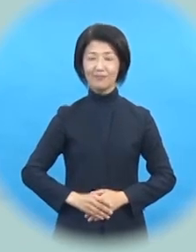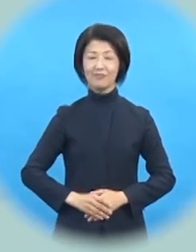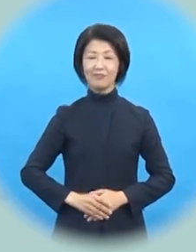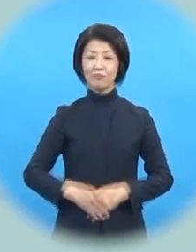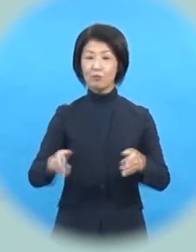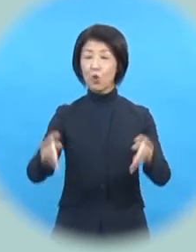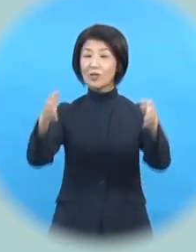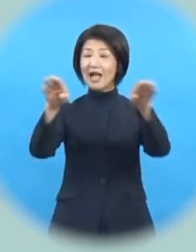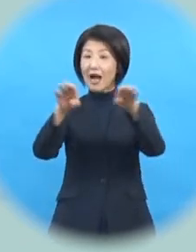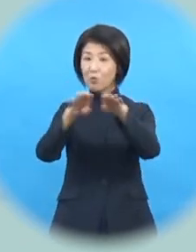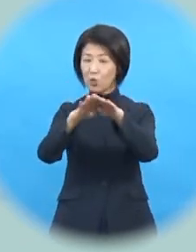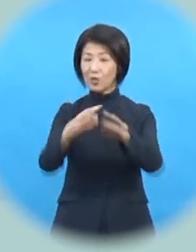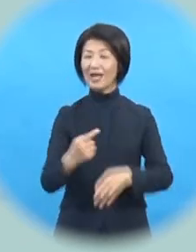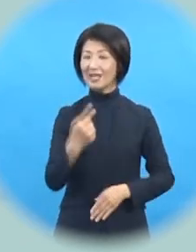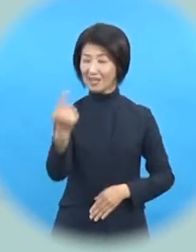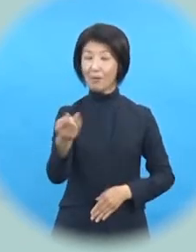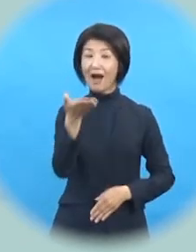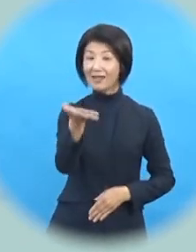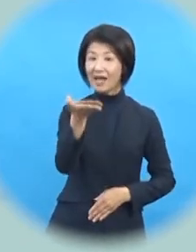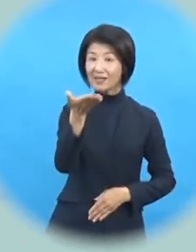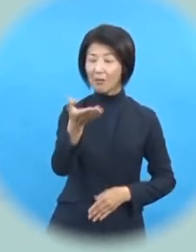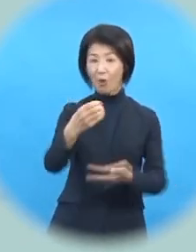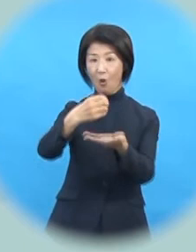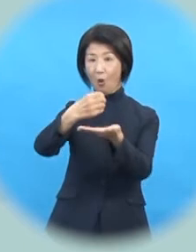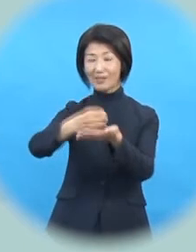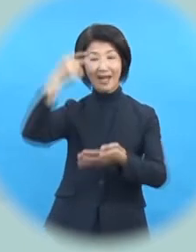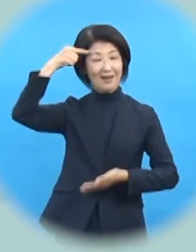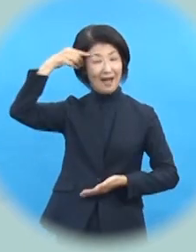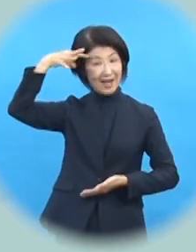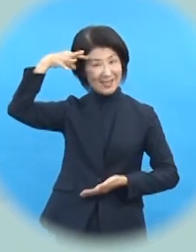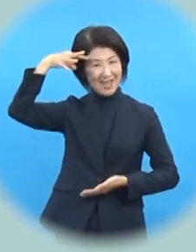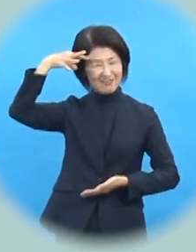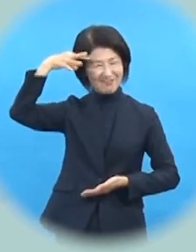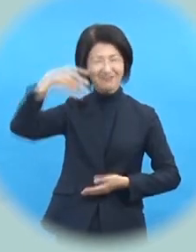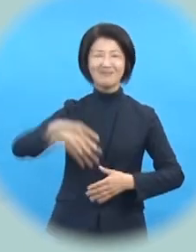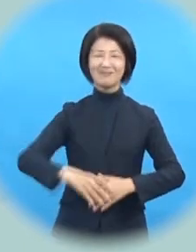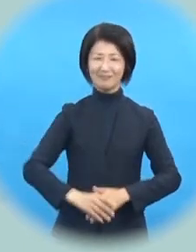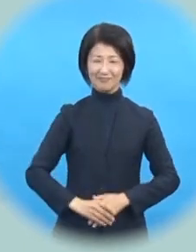ミュージアム行けばあなたもお茶博士。